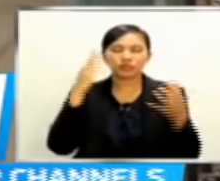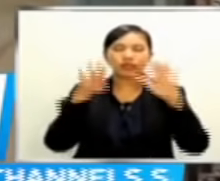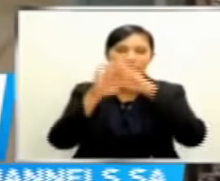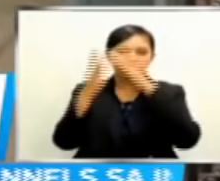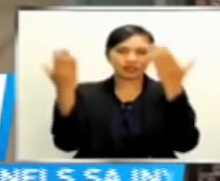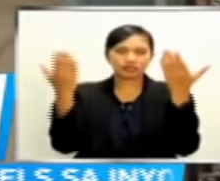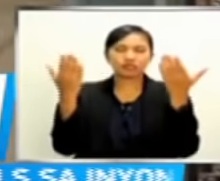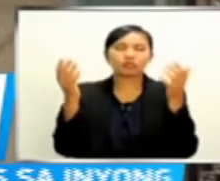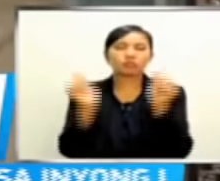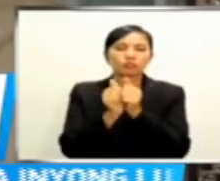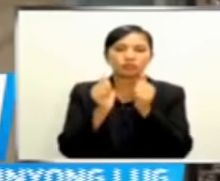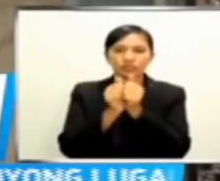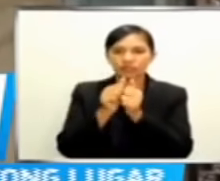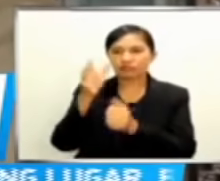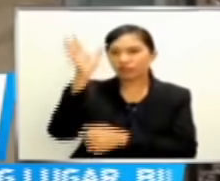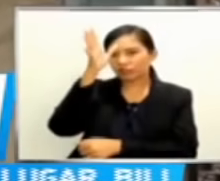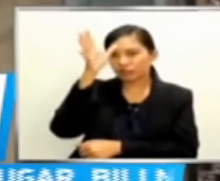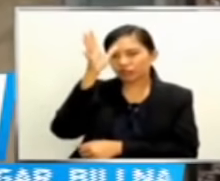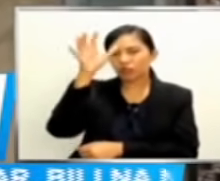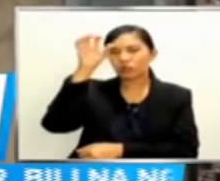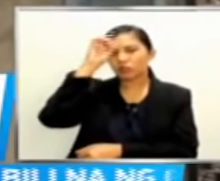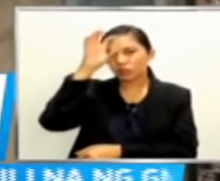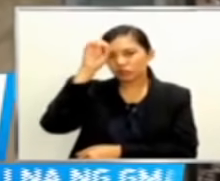father and our grandfather, your uncles.